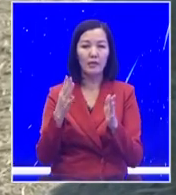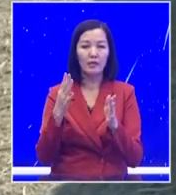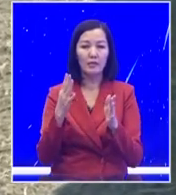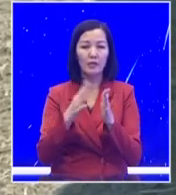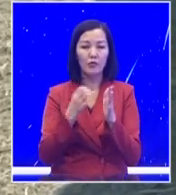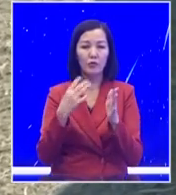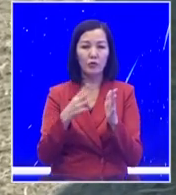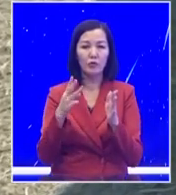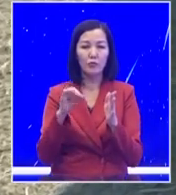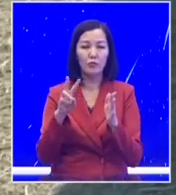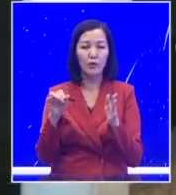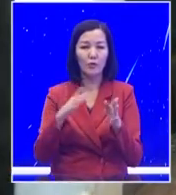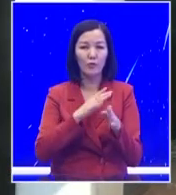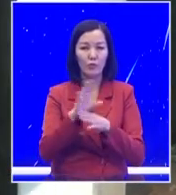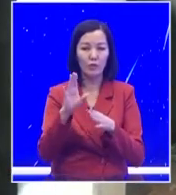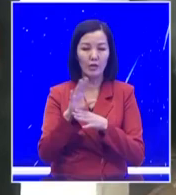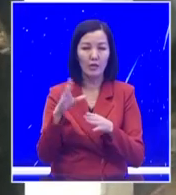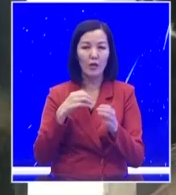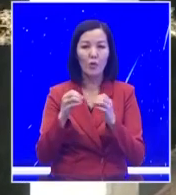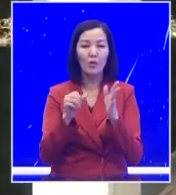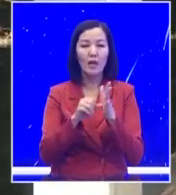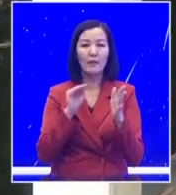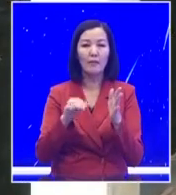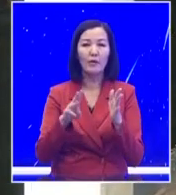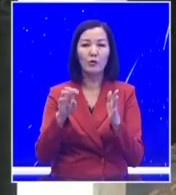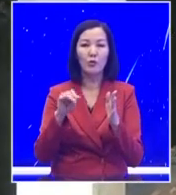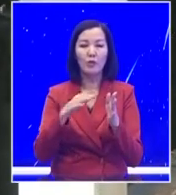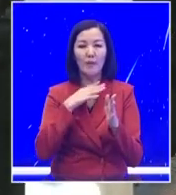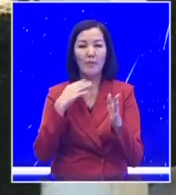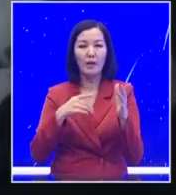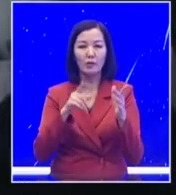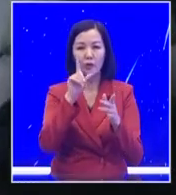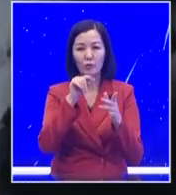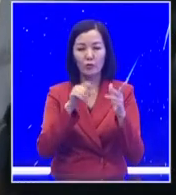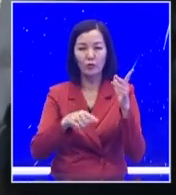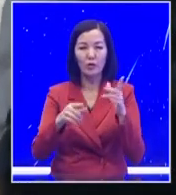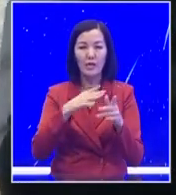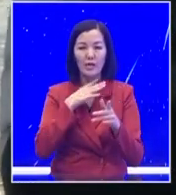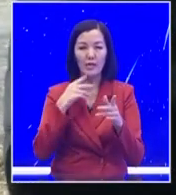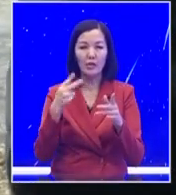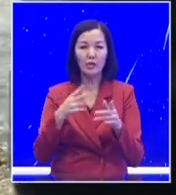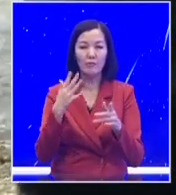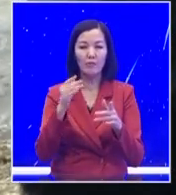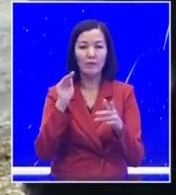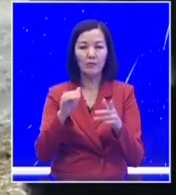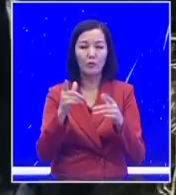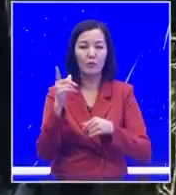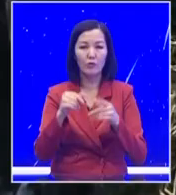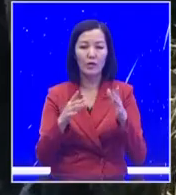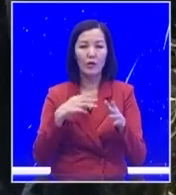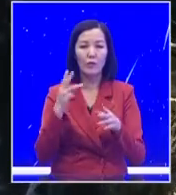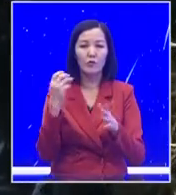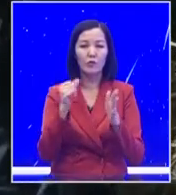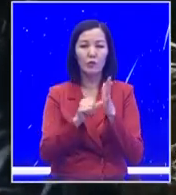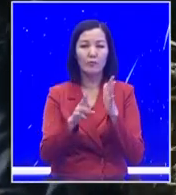миллион теңгенің өнімі өндірілген. 16 мың тоннаға тарта мал мен құс еті, 25 мың тонна сүт алынған, 360